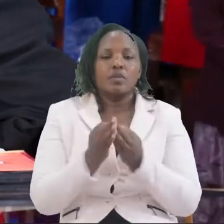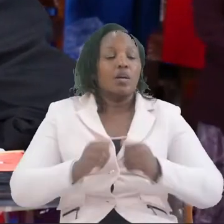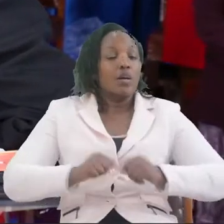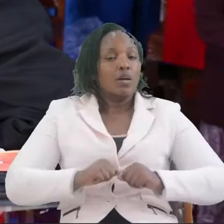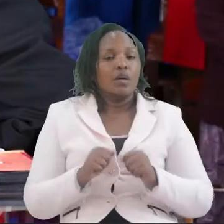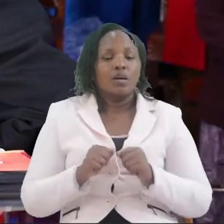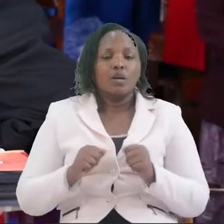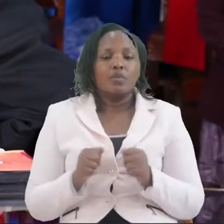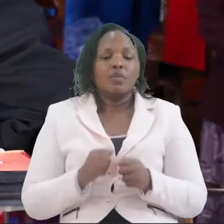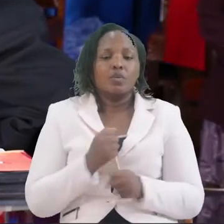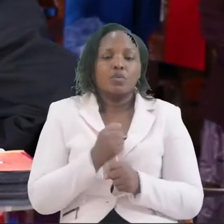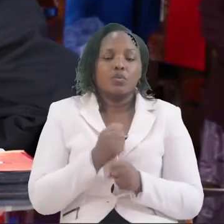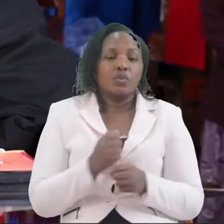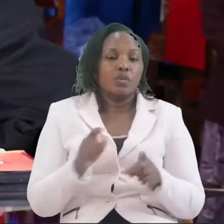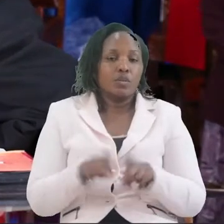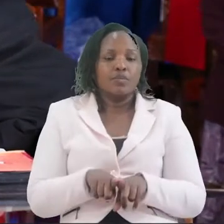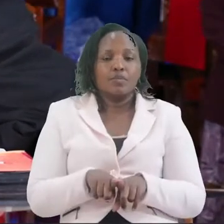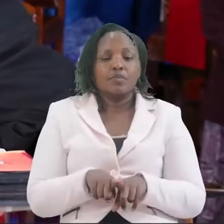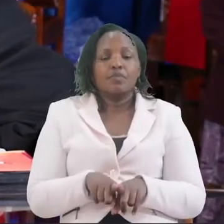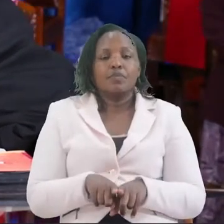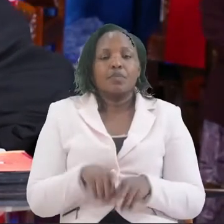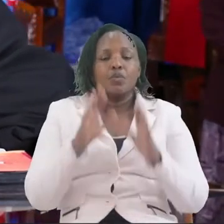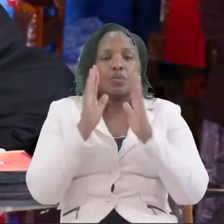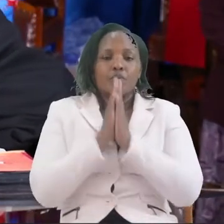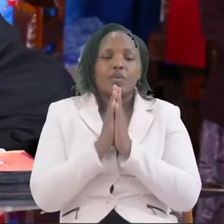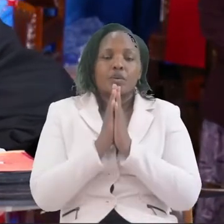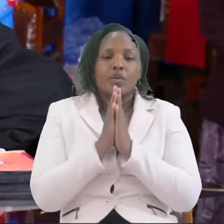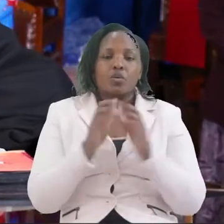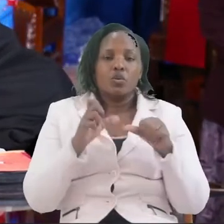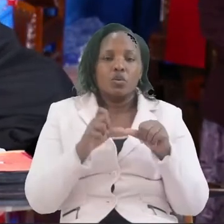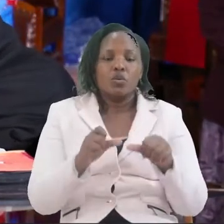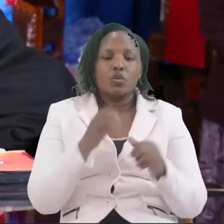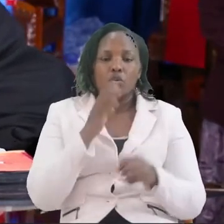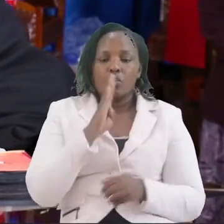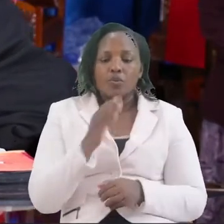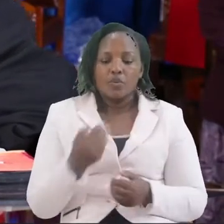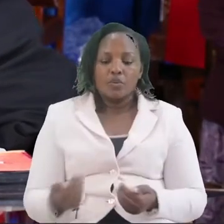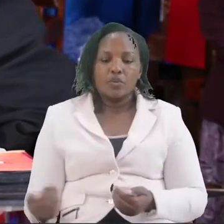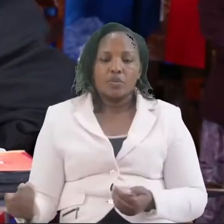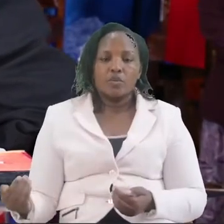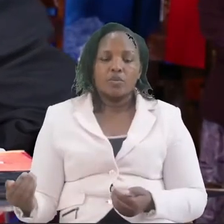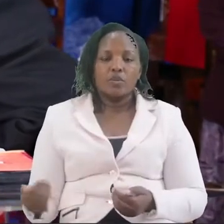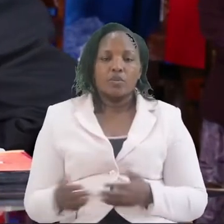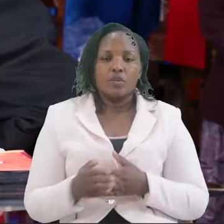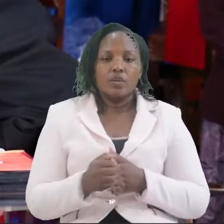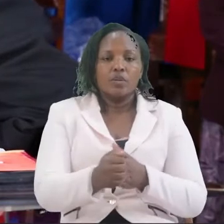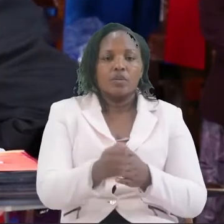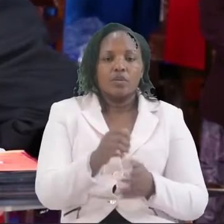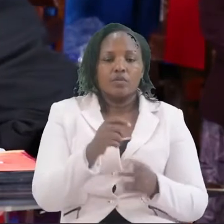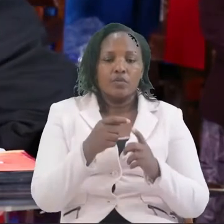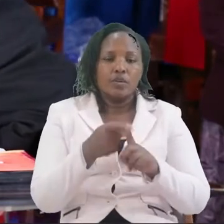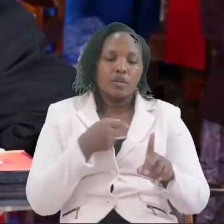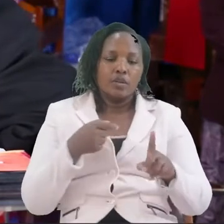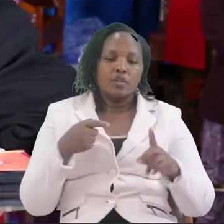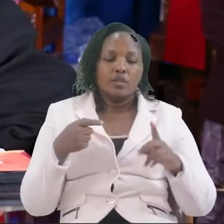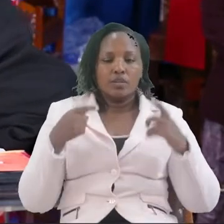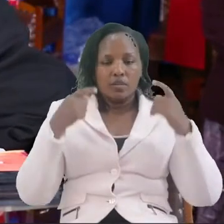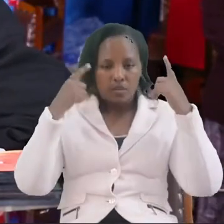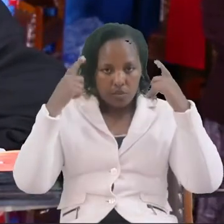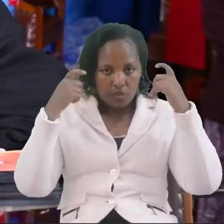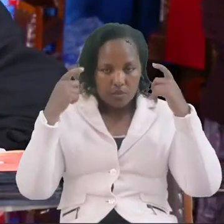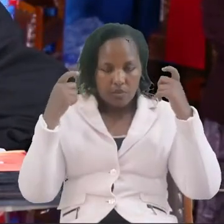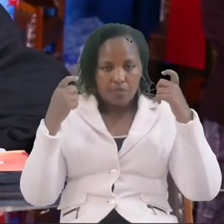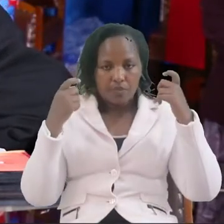tunafurahia tukitenda yale. Tunaomba Bwana ukazidi kuwa na hawa watoto, ukawalinda na maovu ya yule muovu